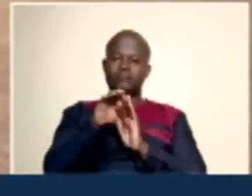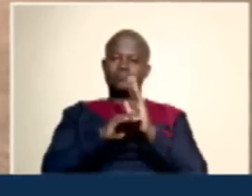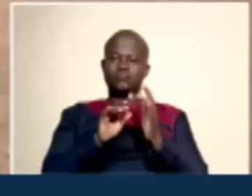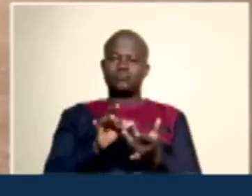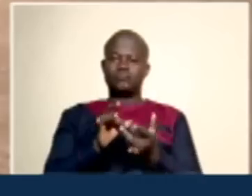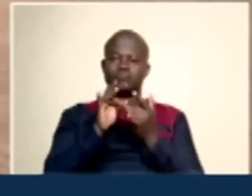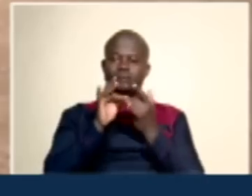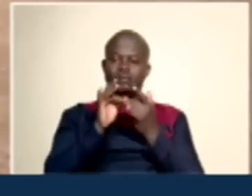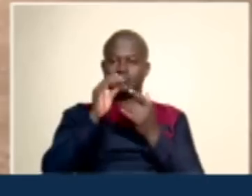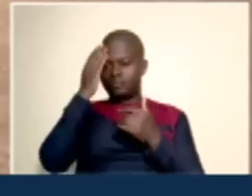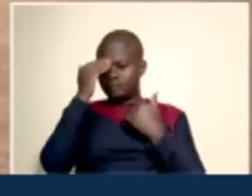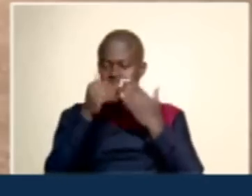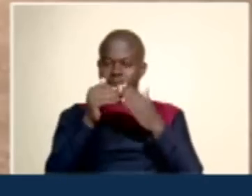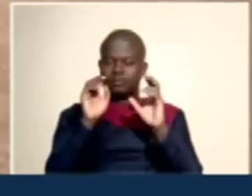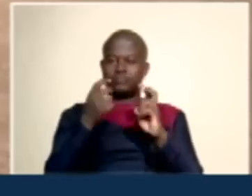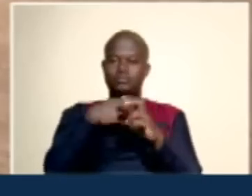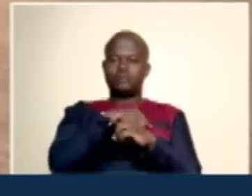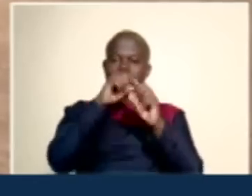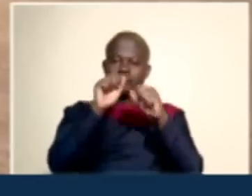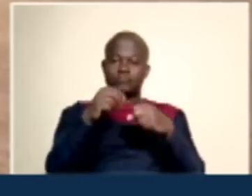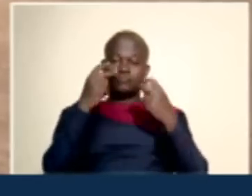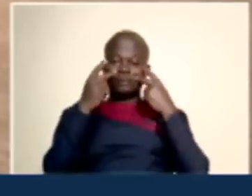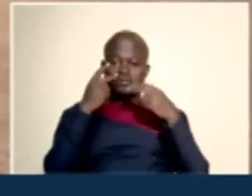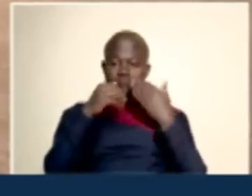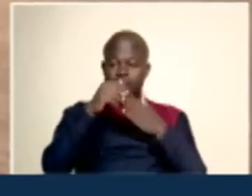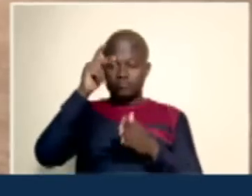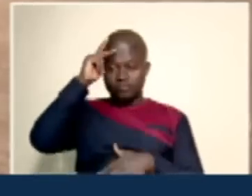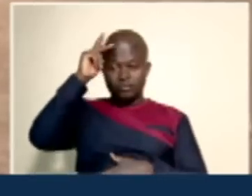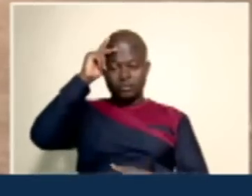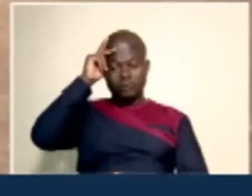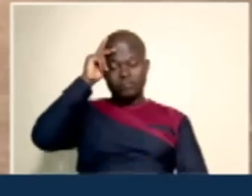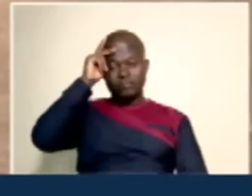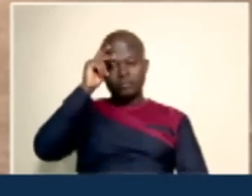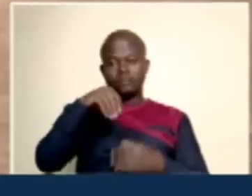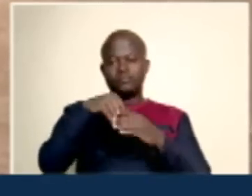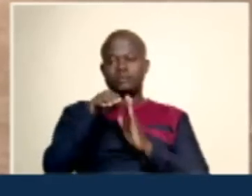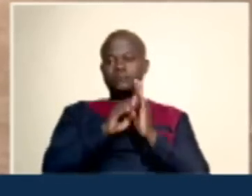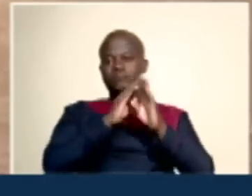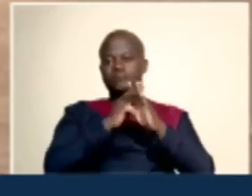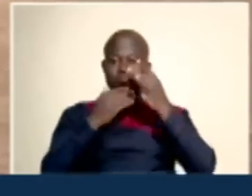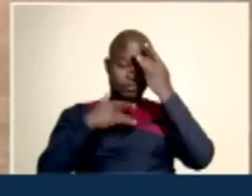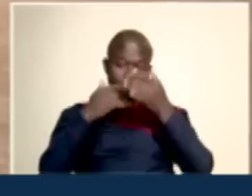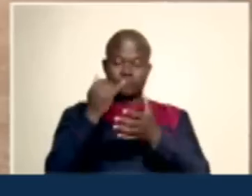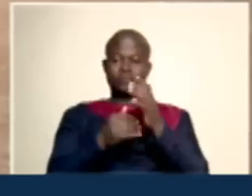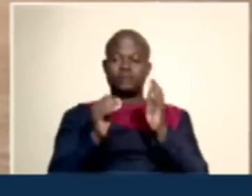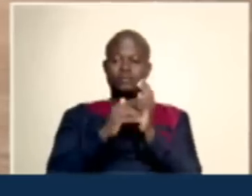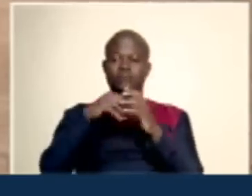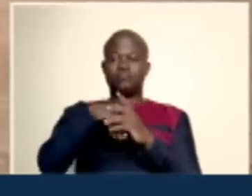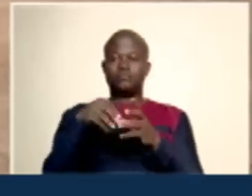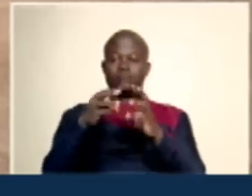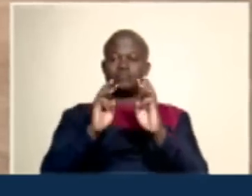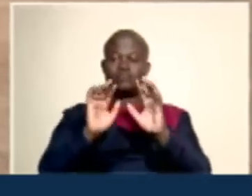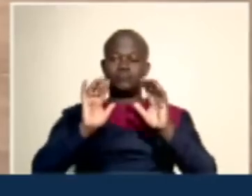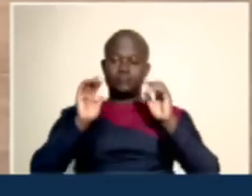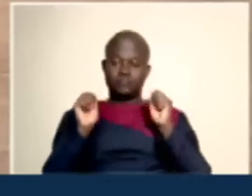zihariye zo kugira ngo rubashe kubona ubumenyi kuri gahunda zo kurwanya icyorezo cya sida harimo uburyo bwo